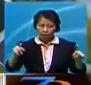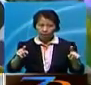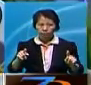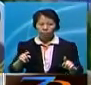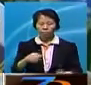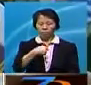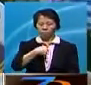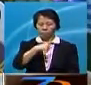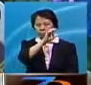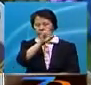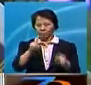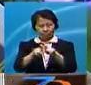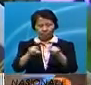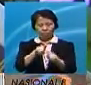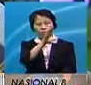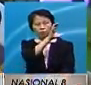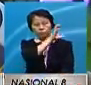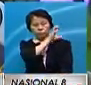sebagai